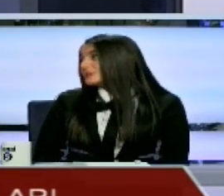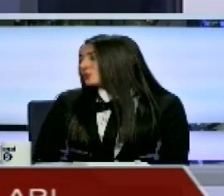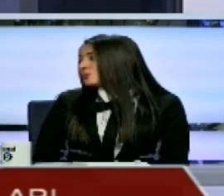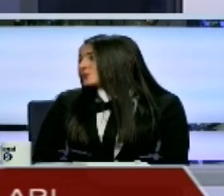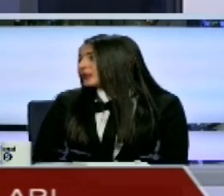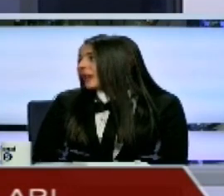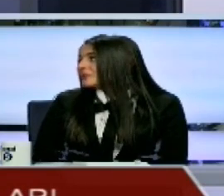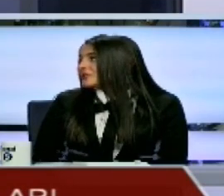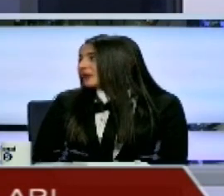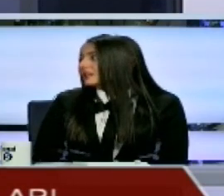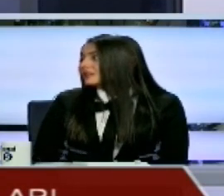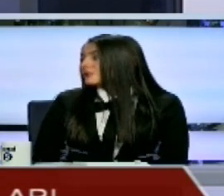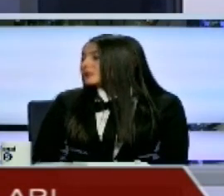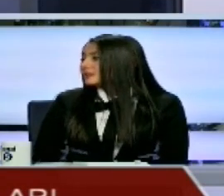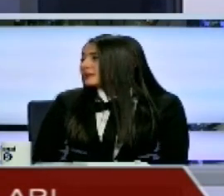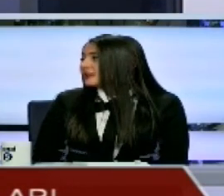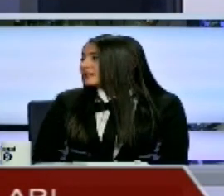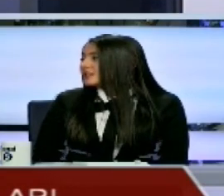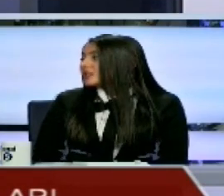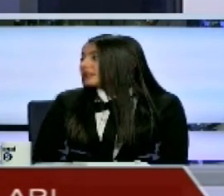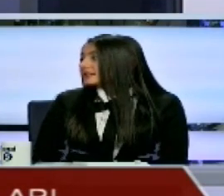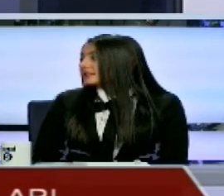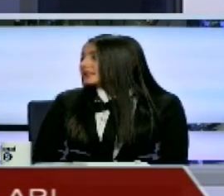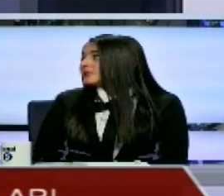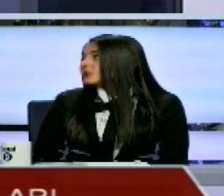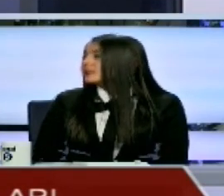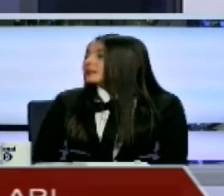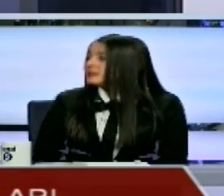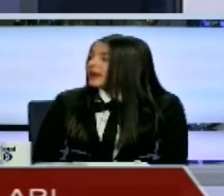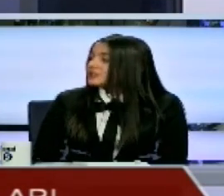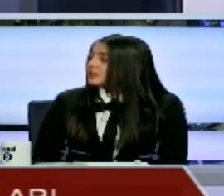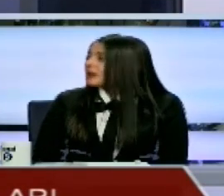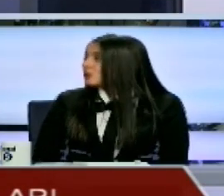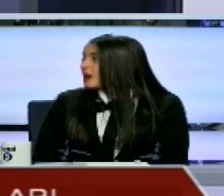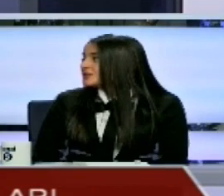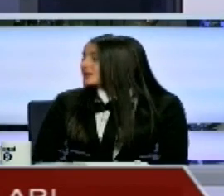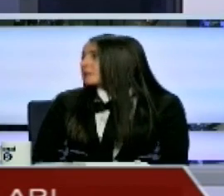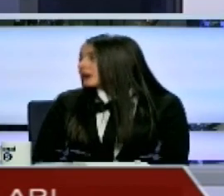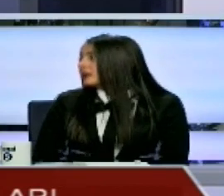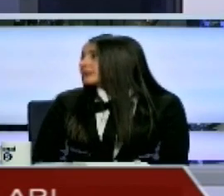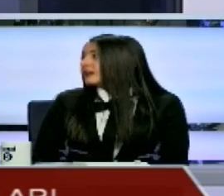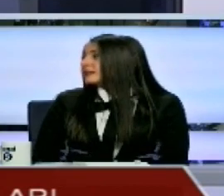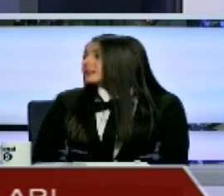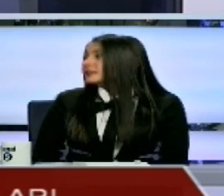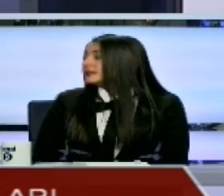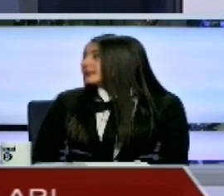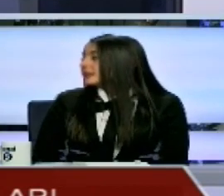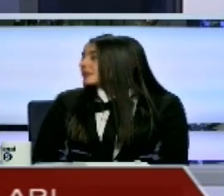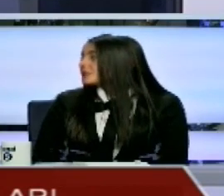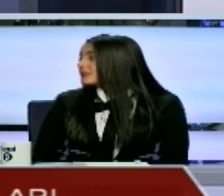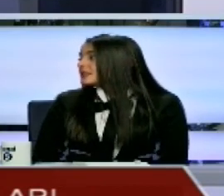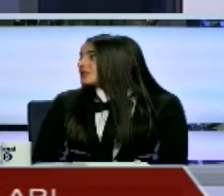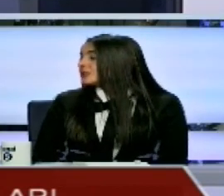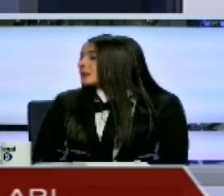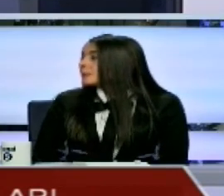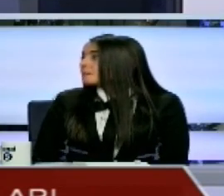bir sorunumuz kalmayacak. Son zamanlarda evet işaret dili gerçekten rövanştı ama daha da ileriye